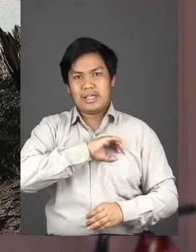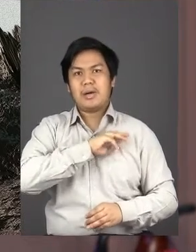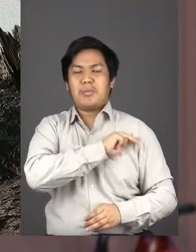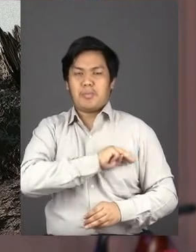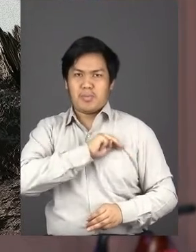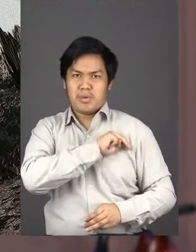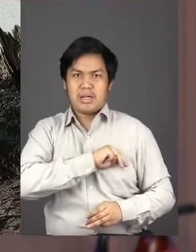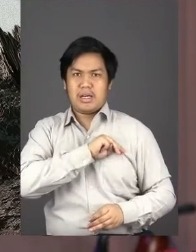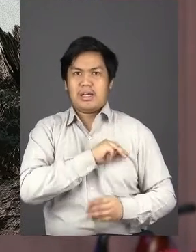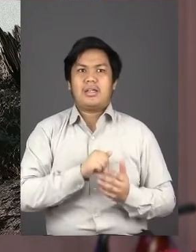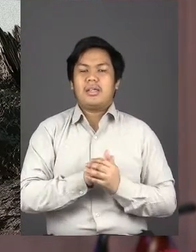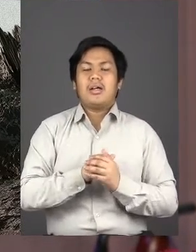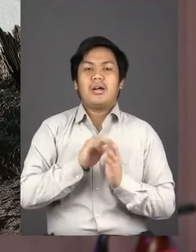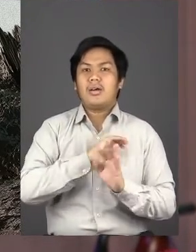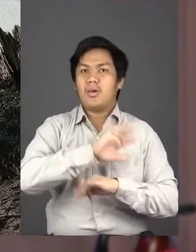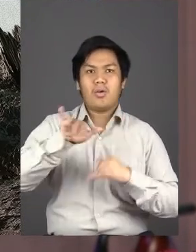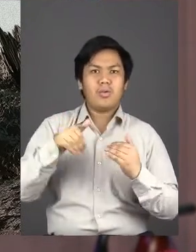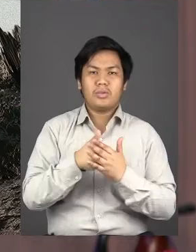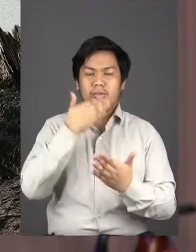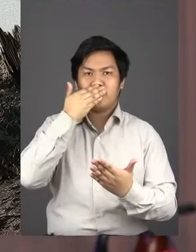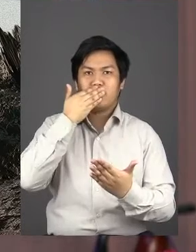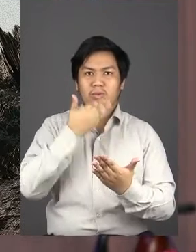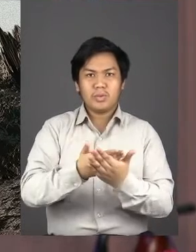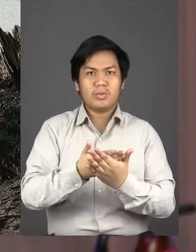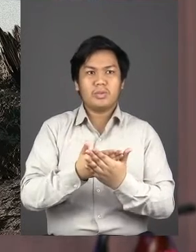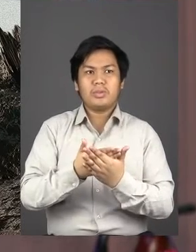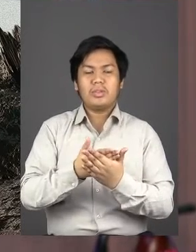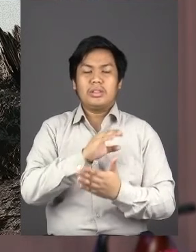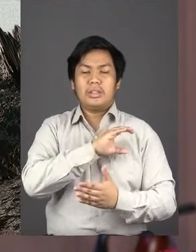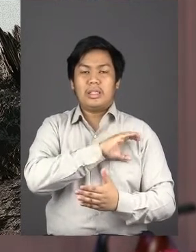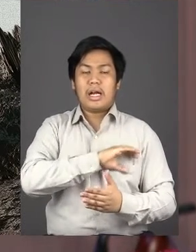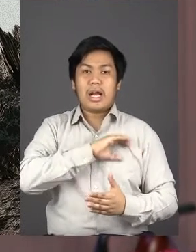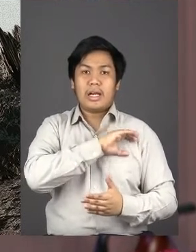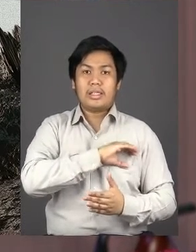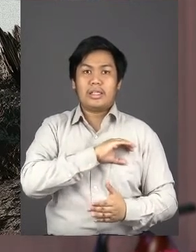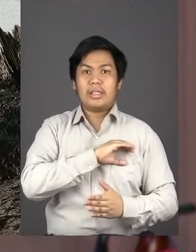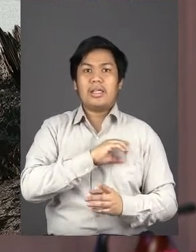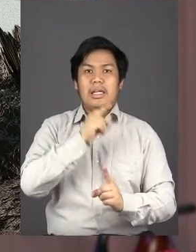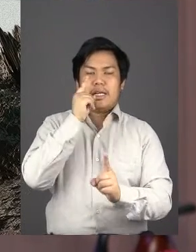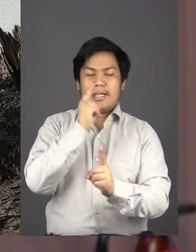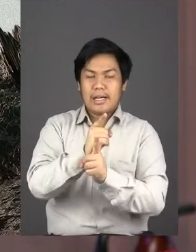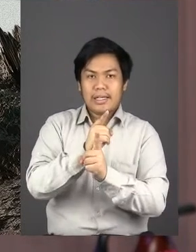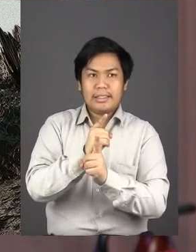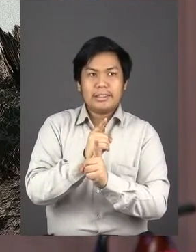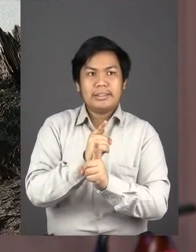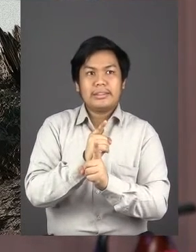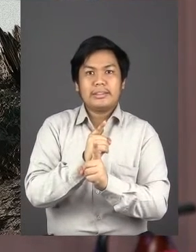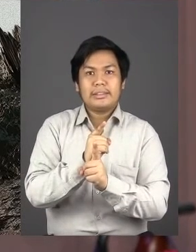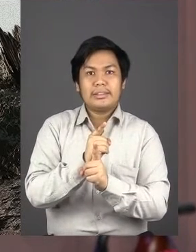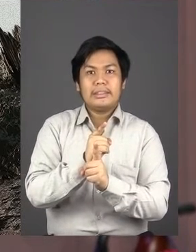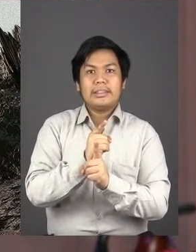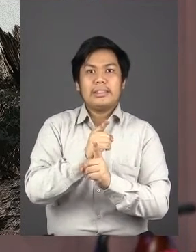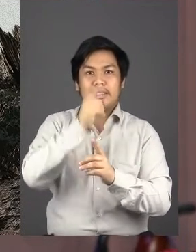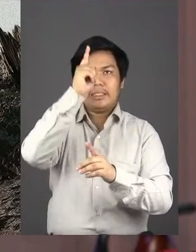All that is good and right. Yung pagiging matuwid sa mata ng Diyos at sa